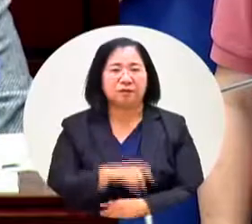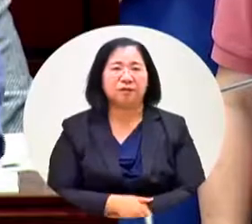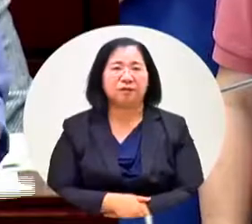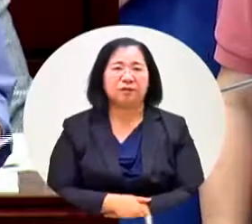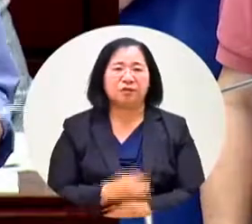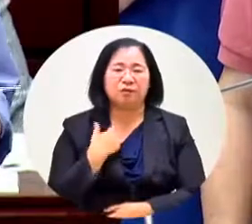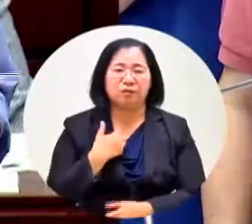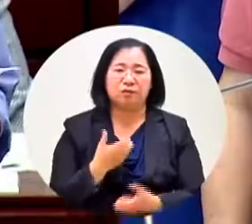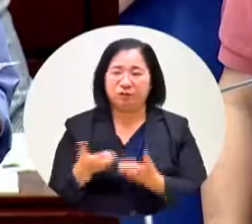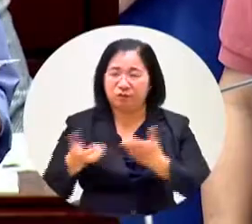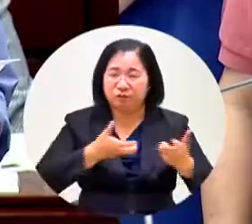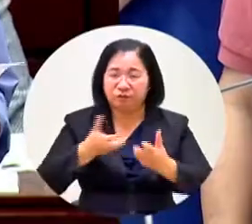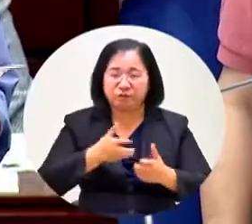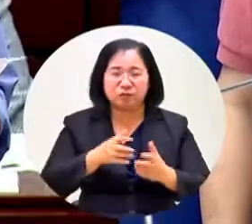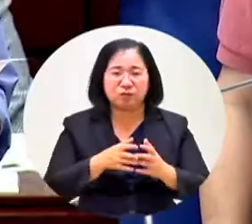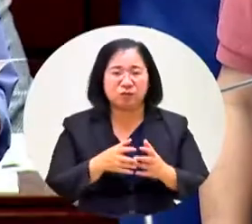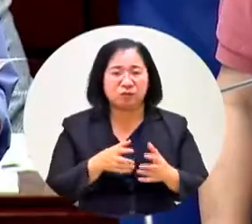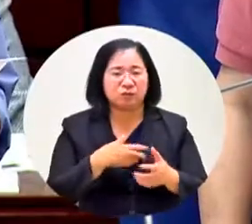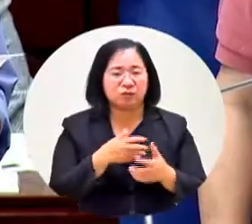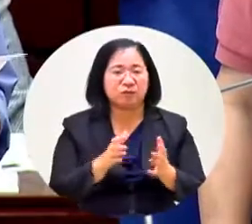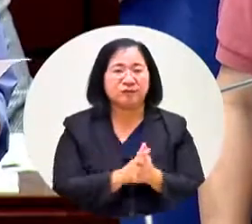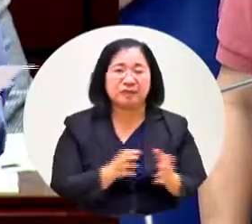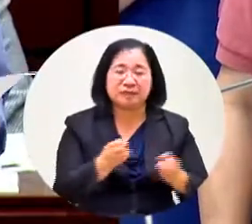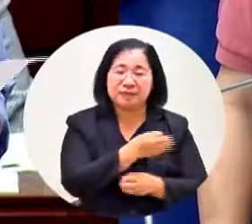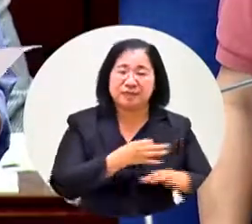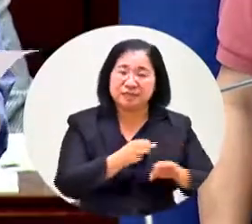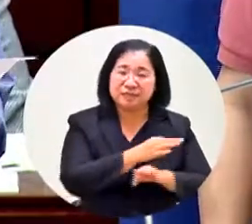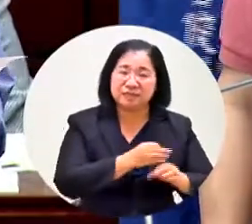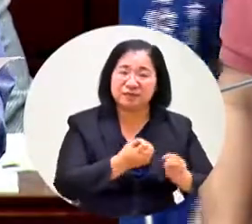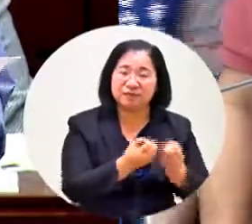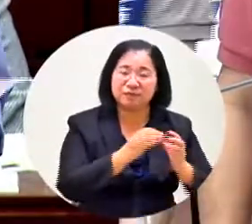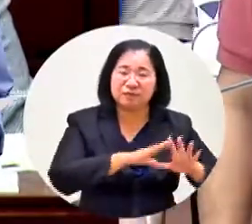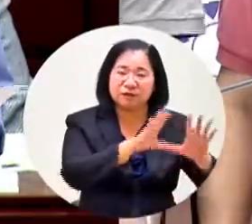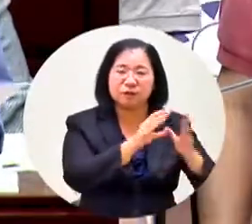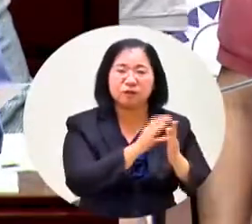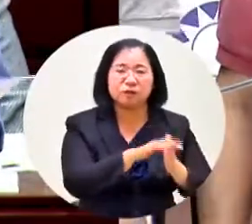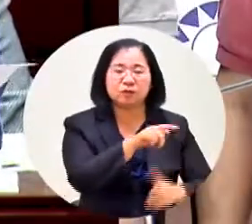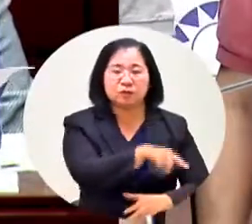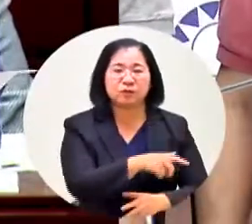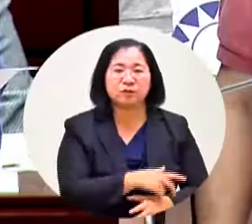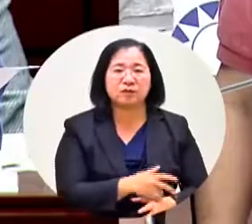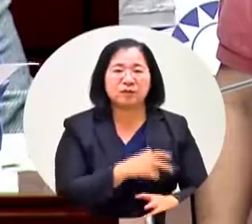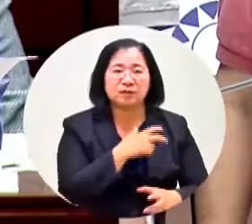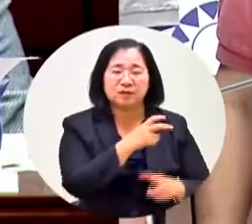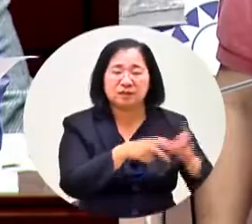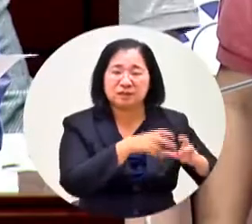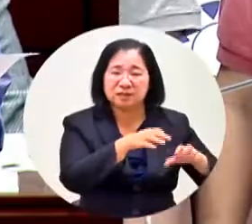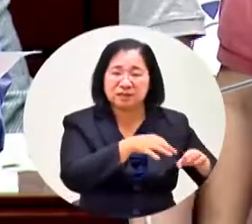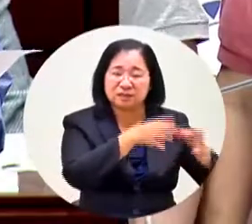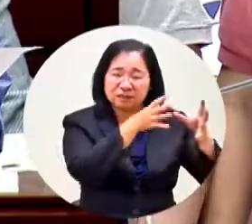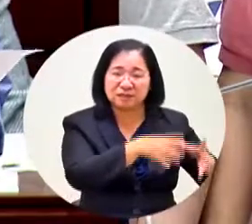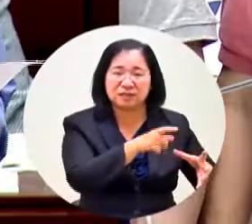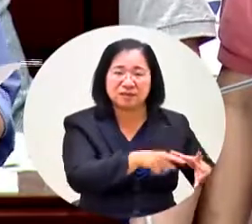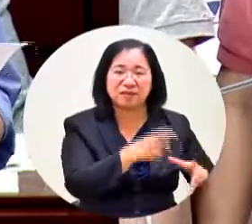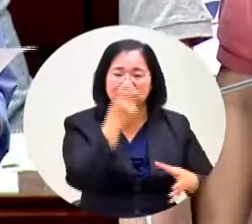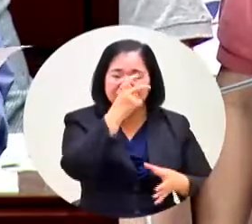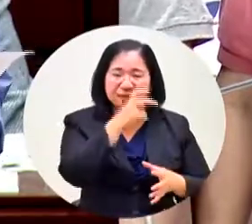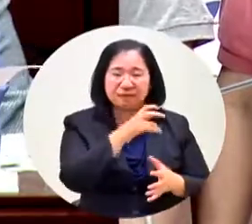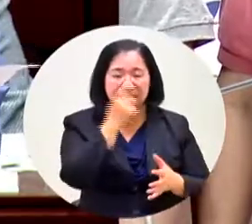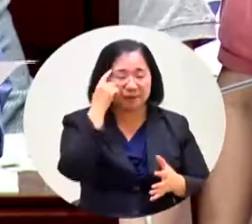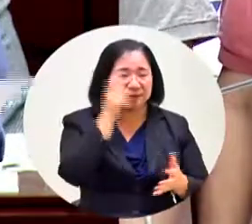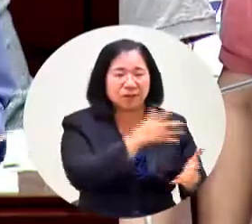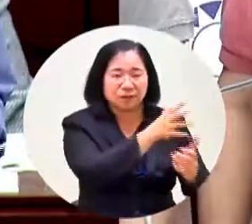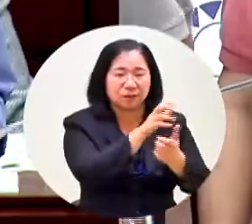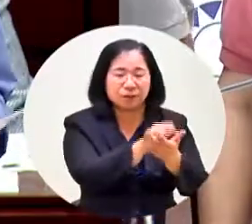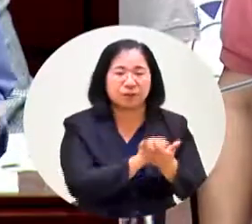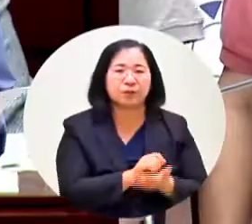局处全力配合桥头科学园区，我们的任务分组如下：我们请经发局